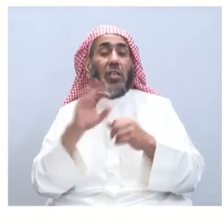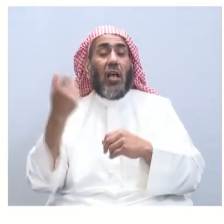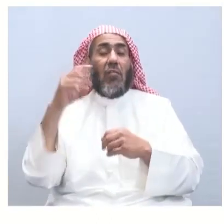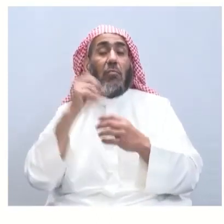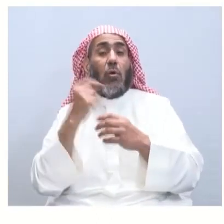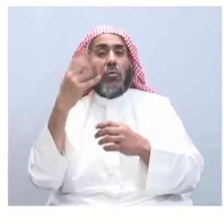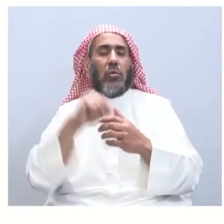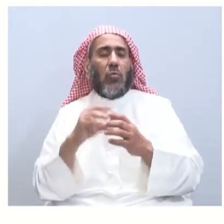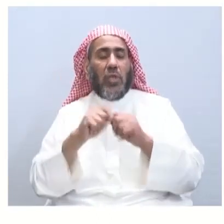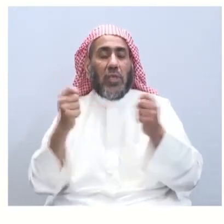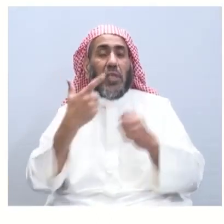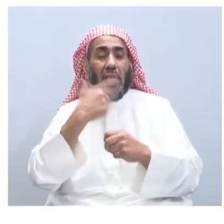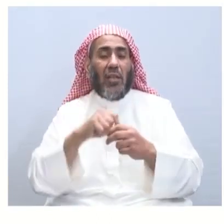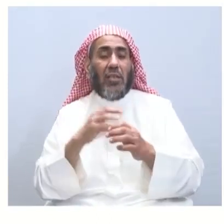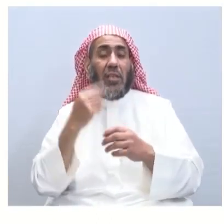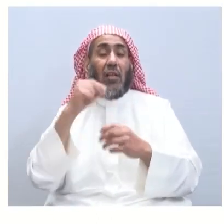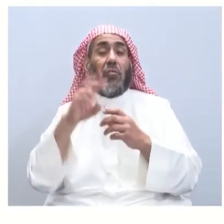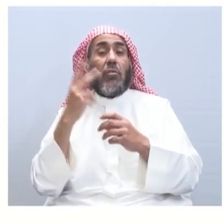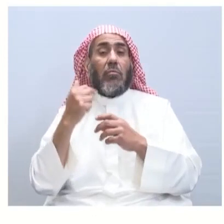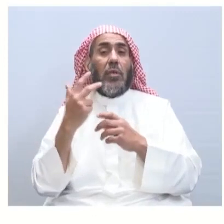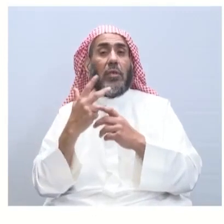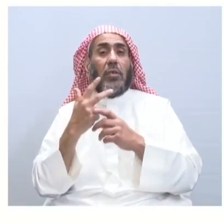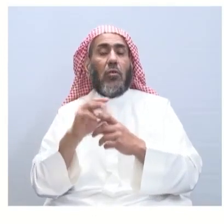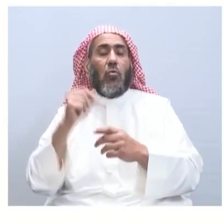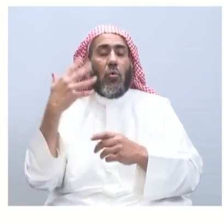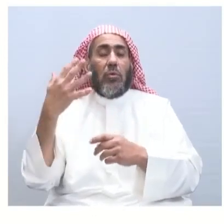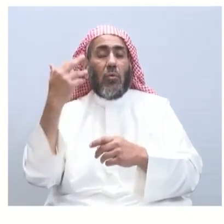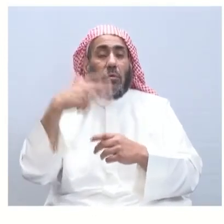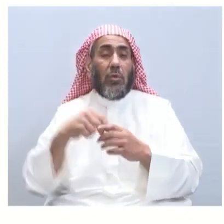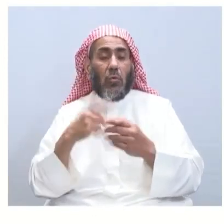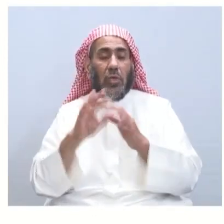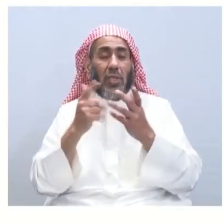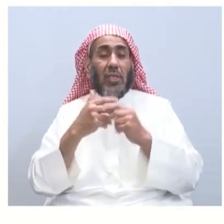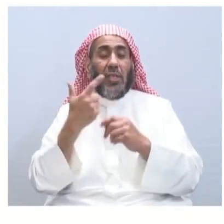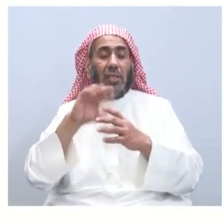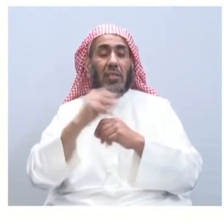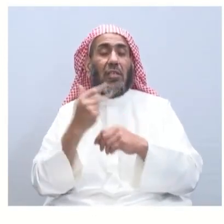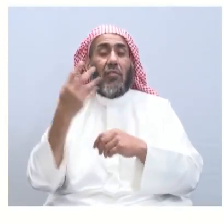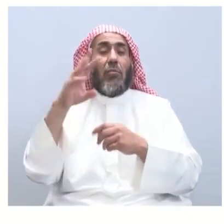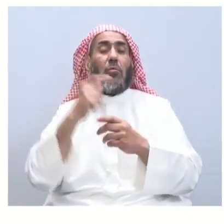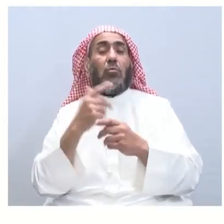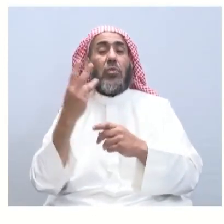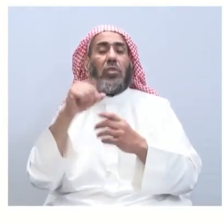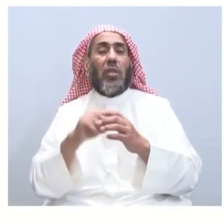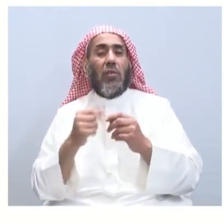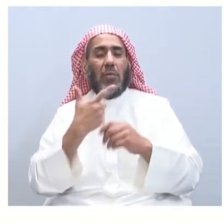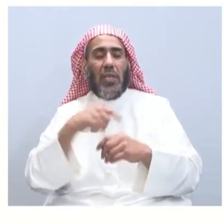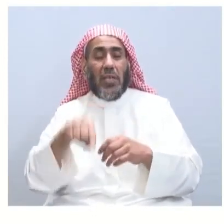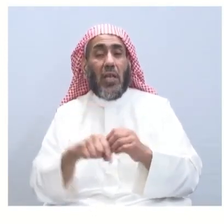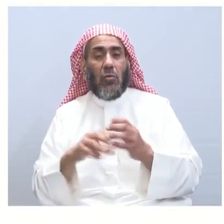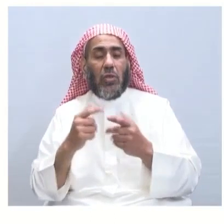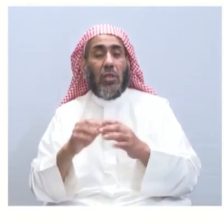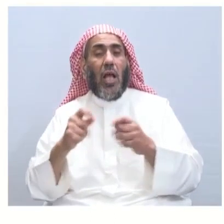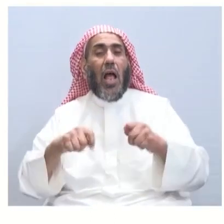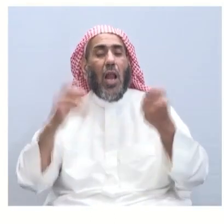1355 وجريده الرياض سنه 1385 وجريده الجزيره سنه 1392 في مدينه الرياض وجريده